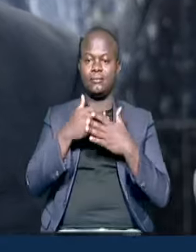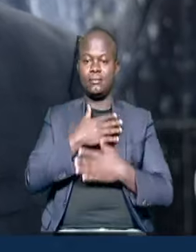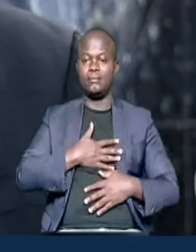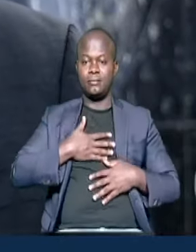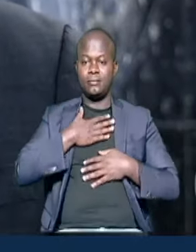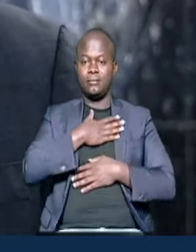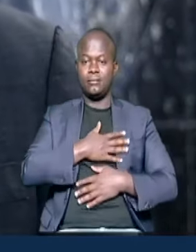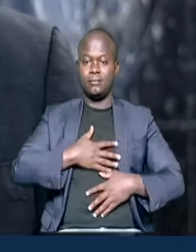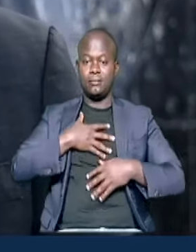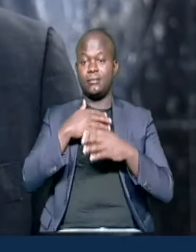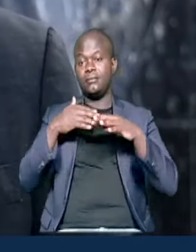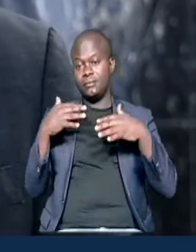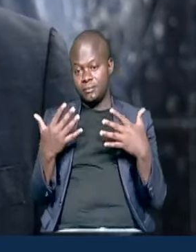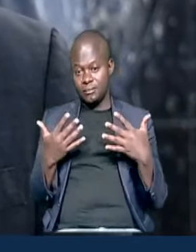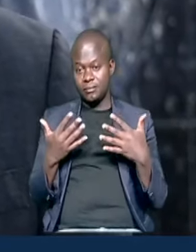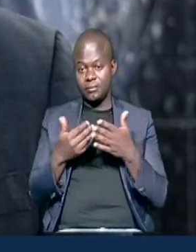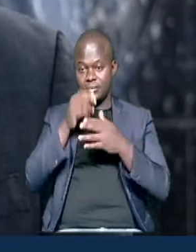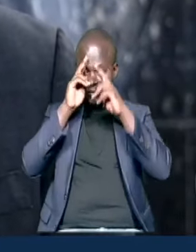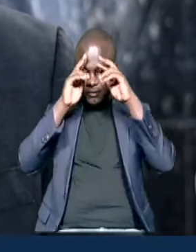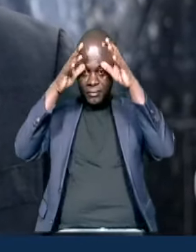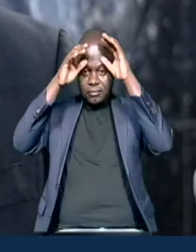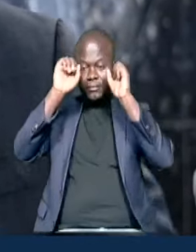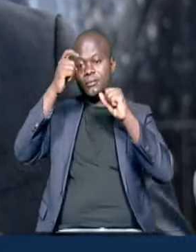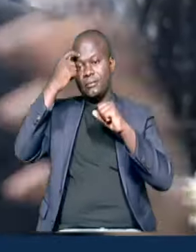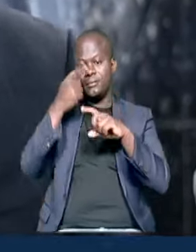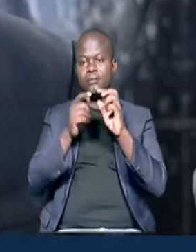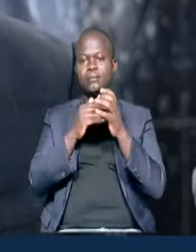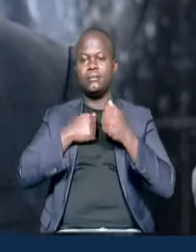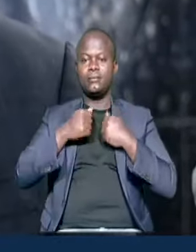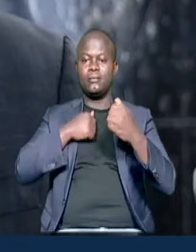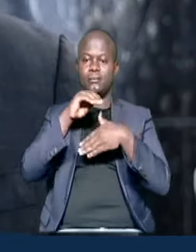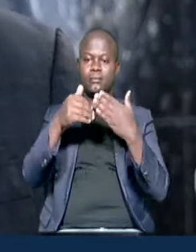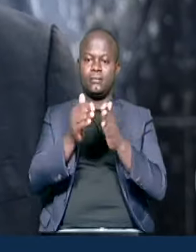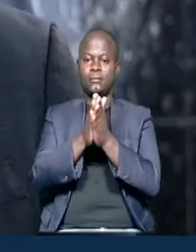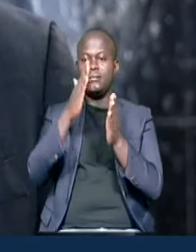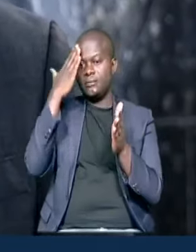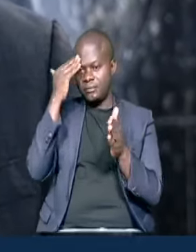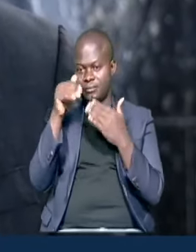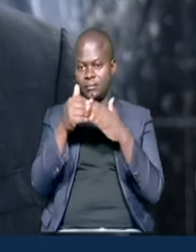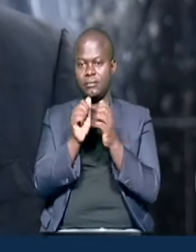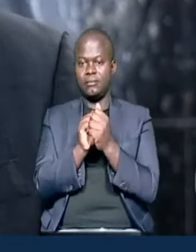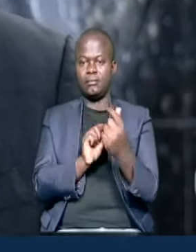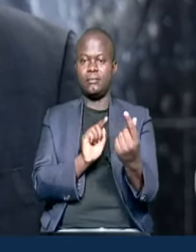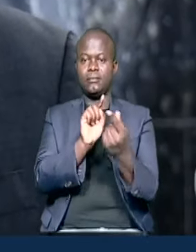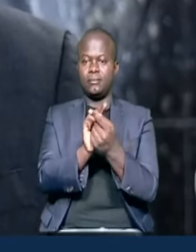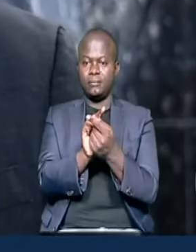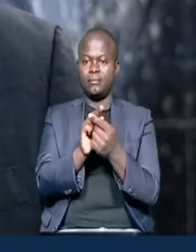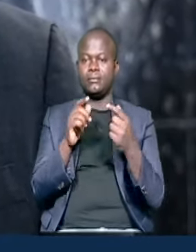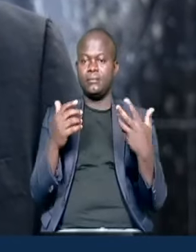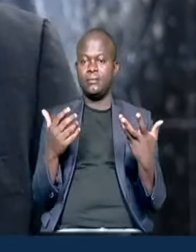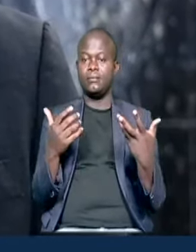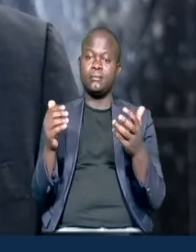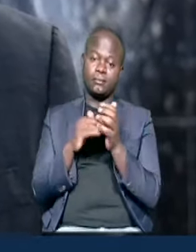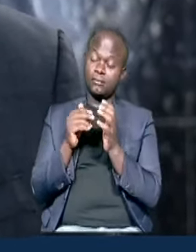basabane uretse no guhana na nyakubahwa perezida wa repubulika gusa ariko no guhana n'abanyarwanda muri rusange kugira ngo bahure